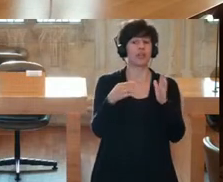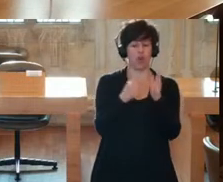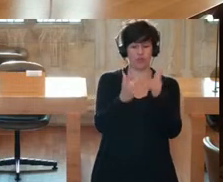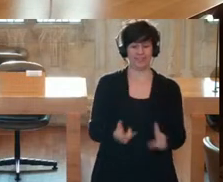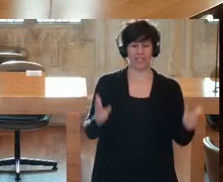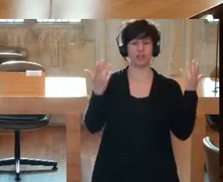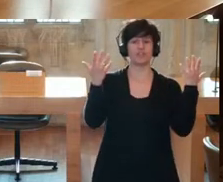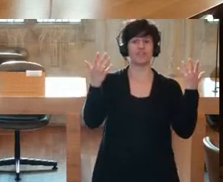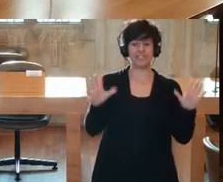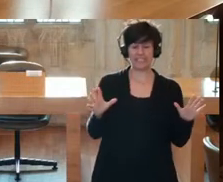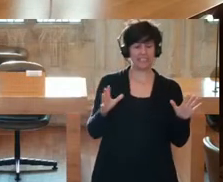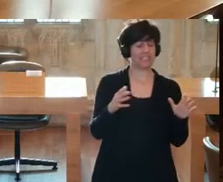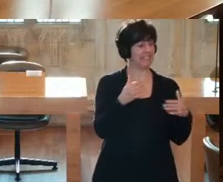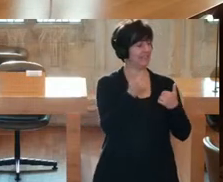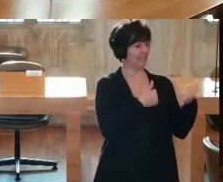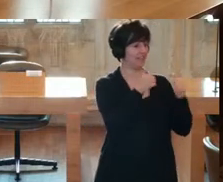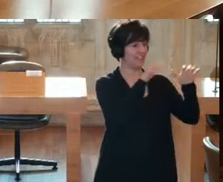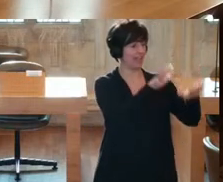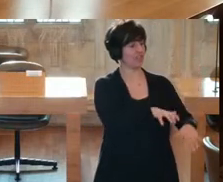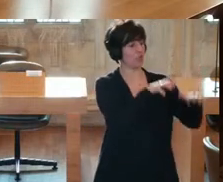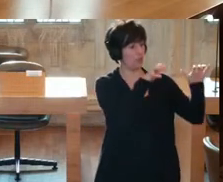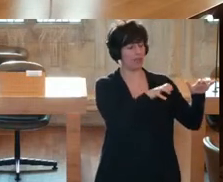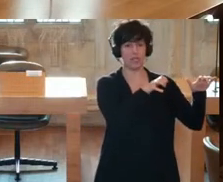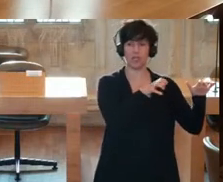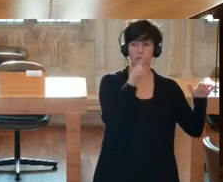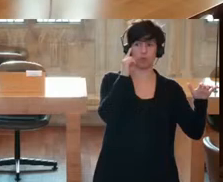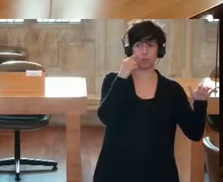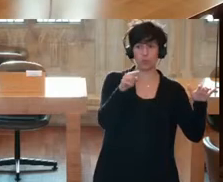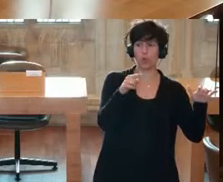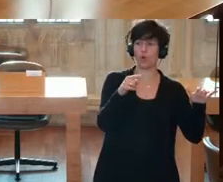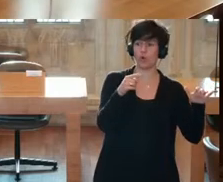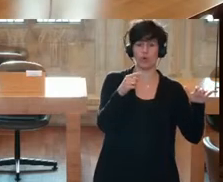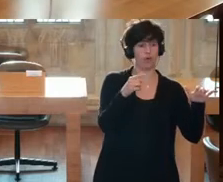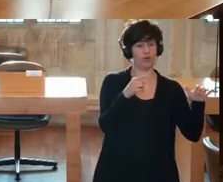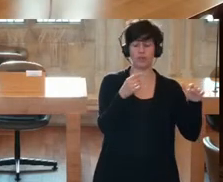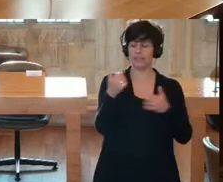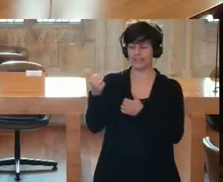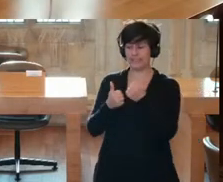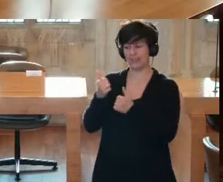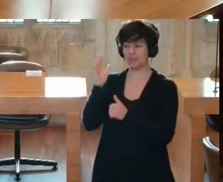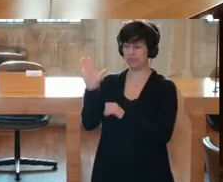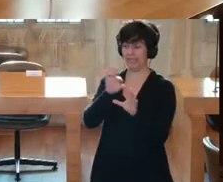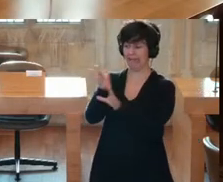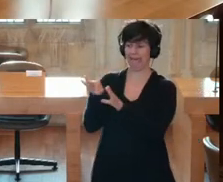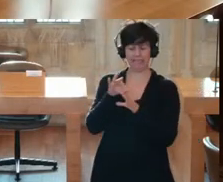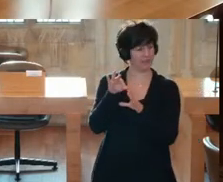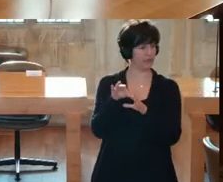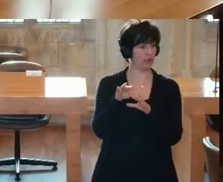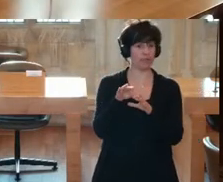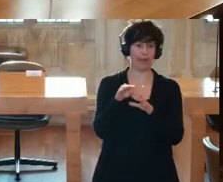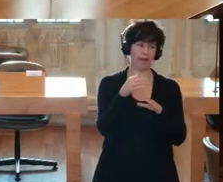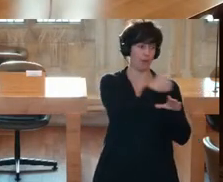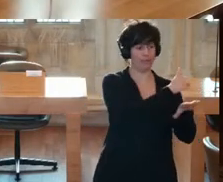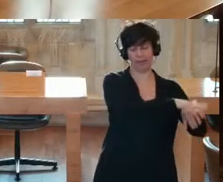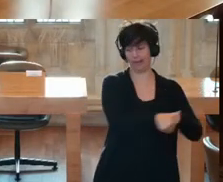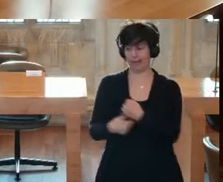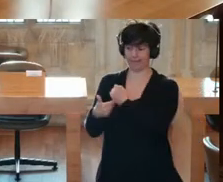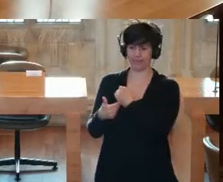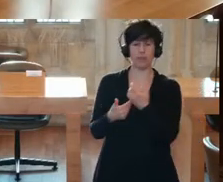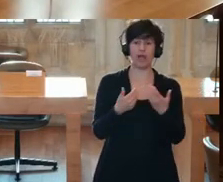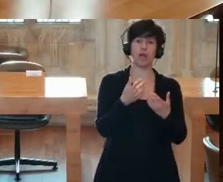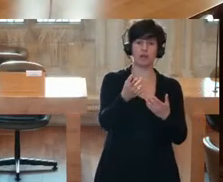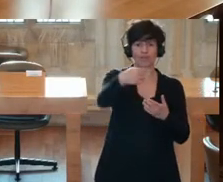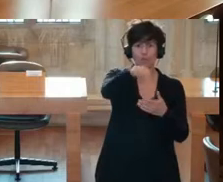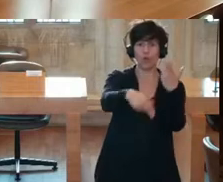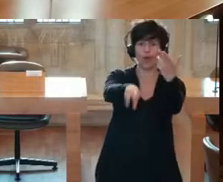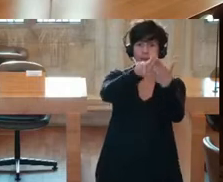le service des assemblées, pour rendre service à celui des élections, récupérera votre copie, si je puis dire. Donc, merci de